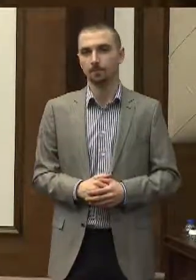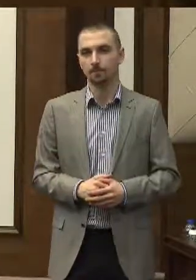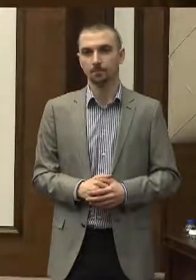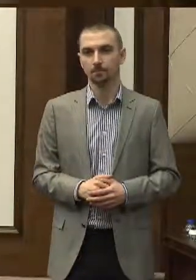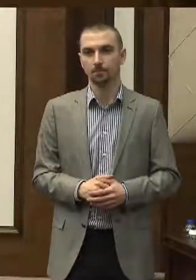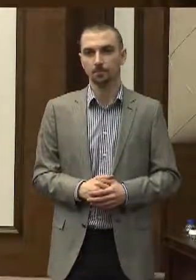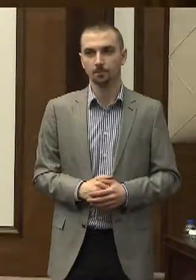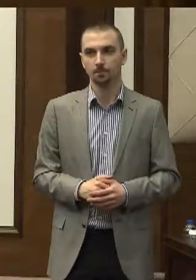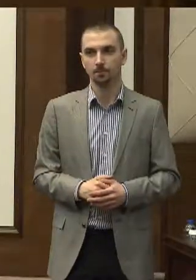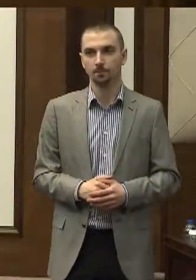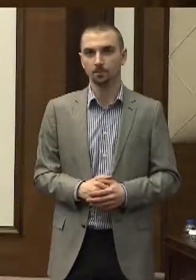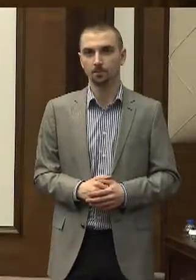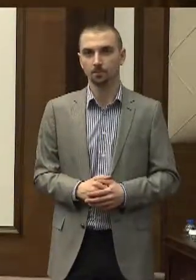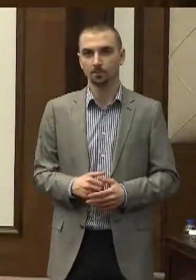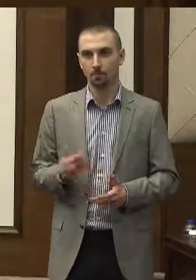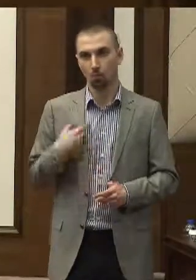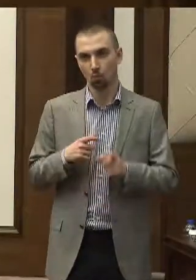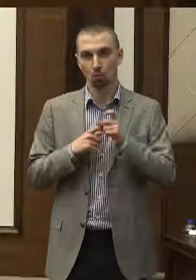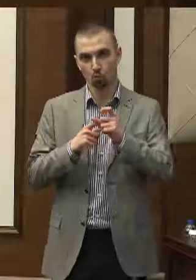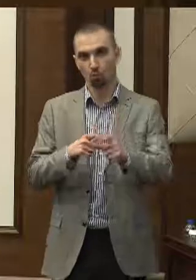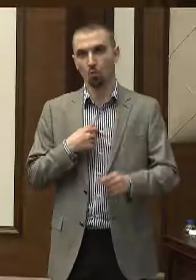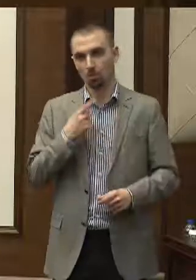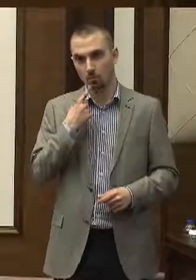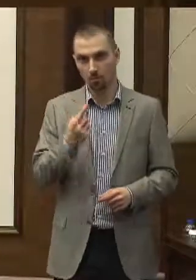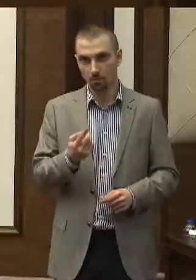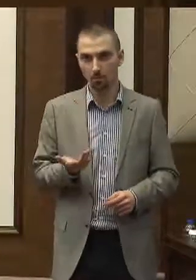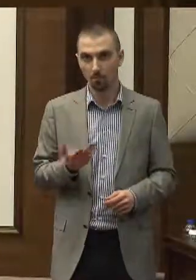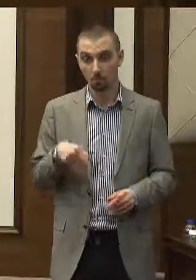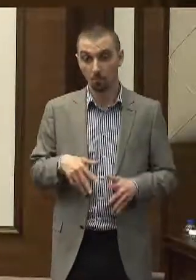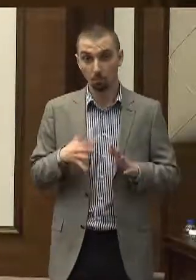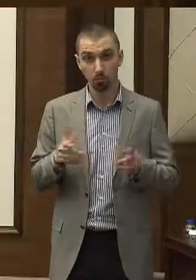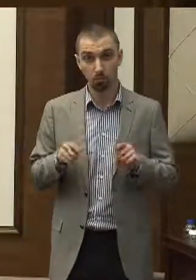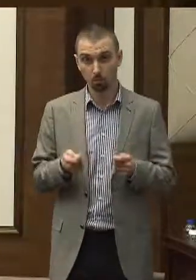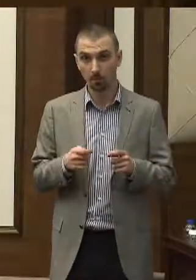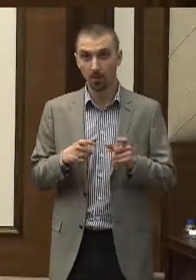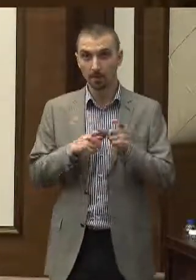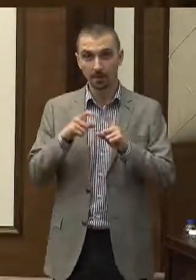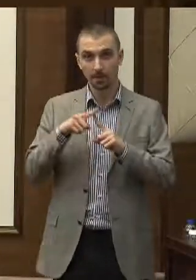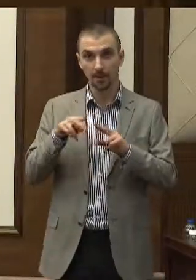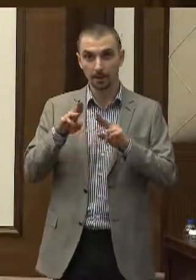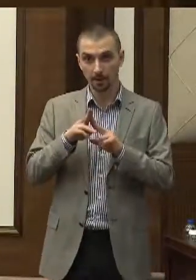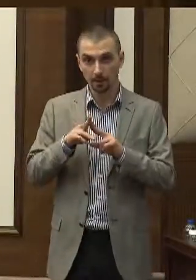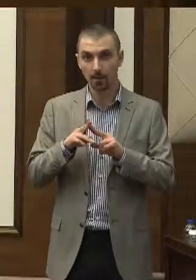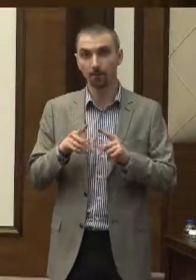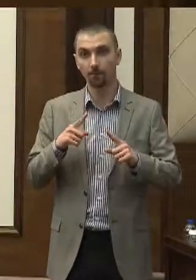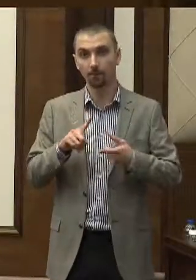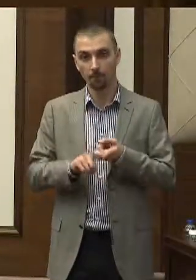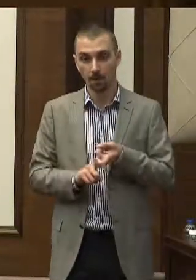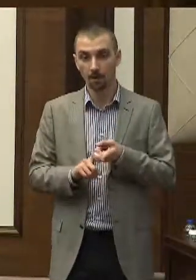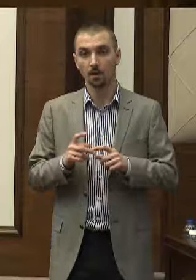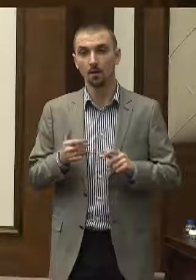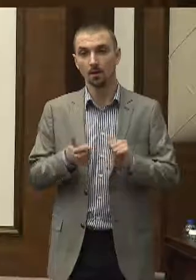Sadece soru olarak, ben biliyorum, soru olarak size sordum. Ama Büyükçekmece Sivil Toplum Kuruluşu ve